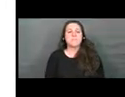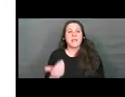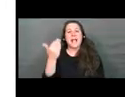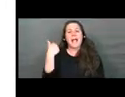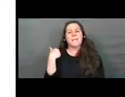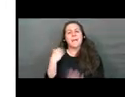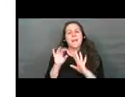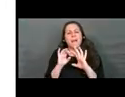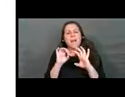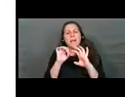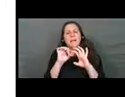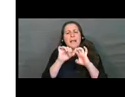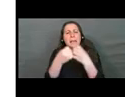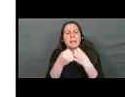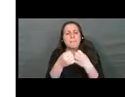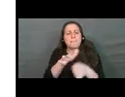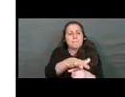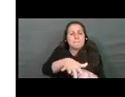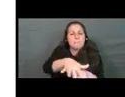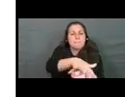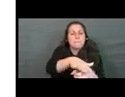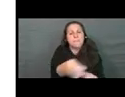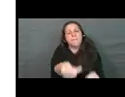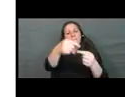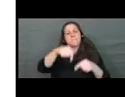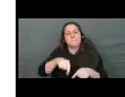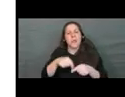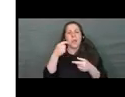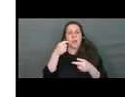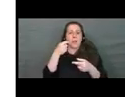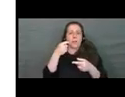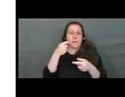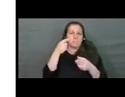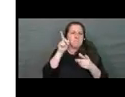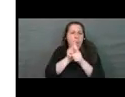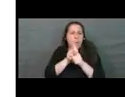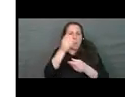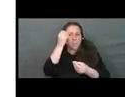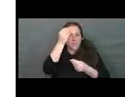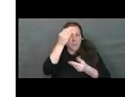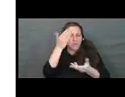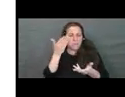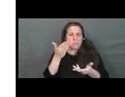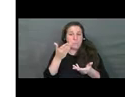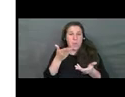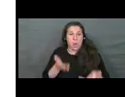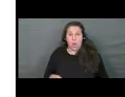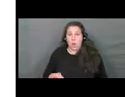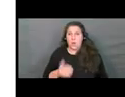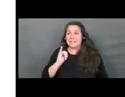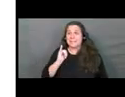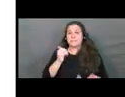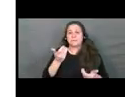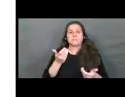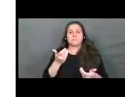dans les mêmes lieux, qui se déplaçaient pour venir à la rencontre d'informations au moment de l'embauche. Ben là, maintenant, s'il y a plusieurs campus, s'il y a